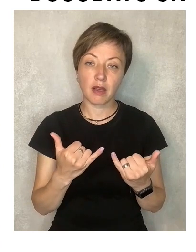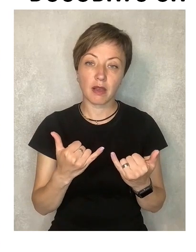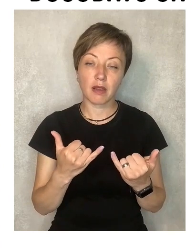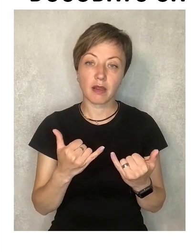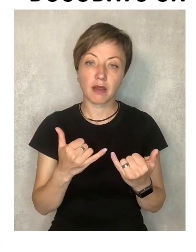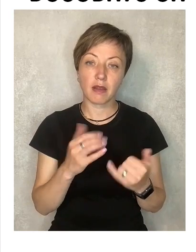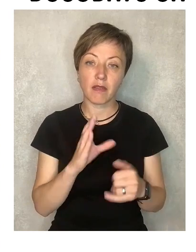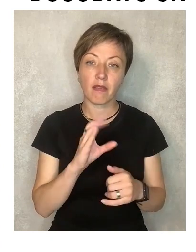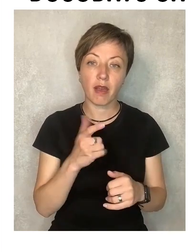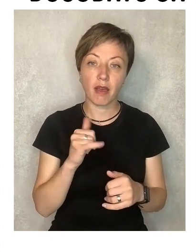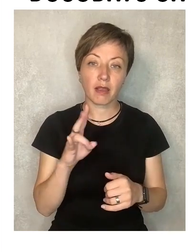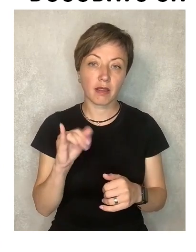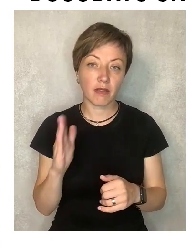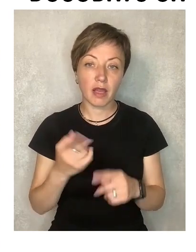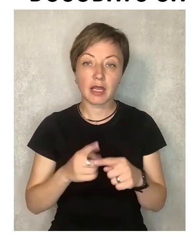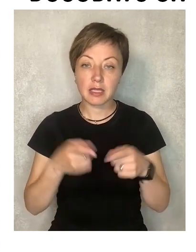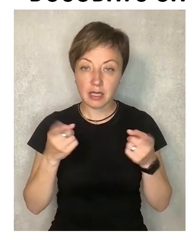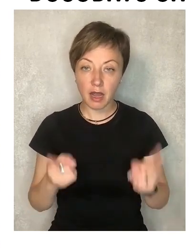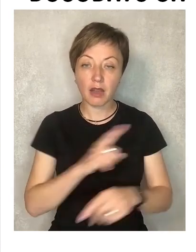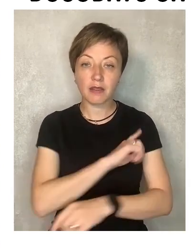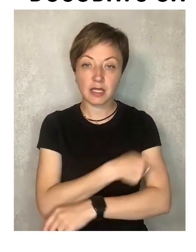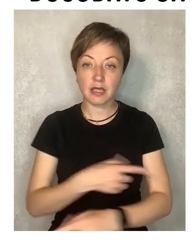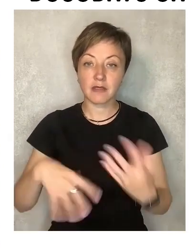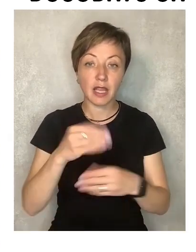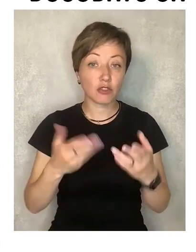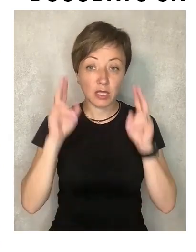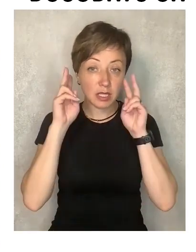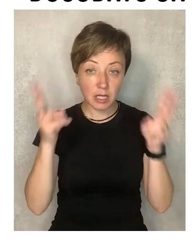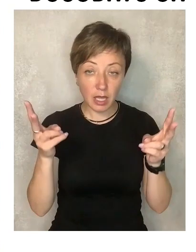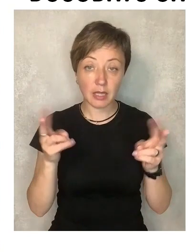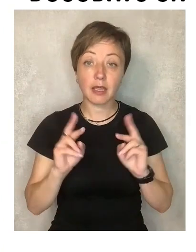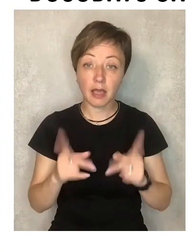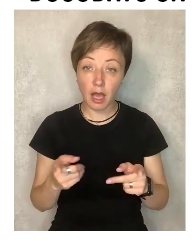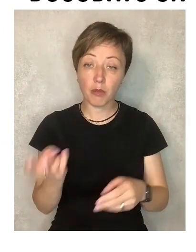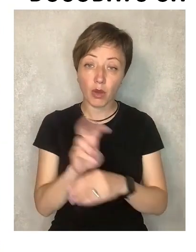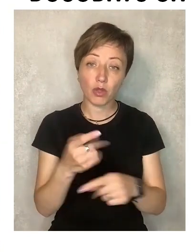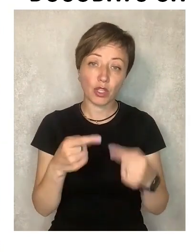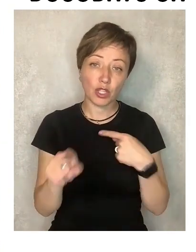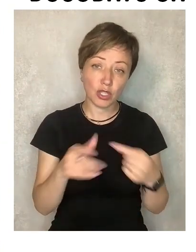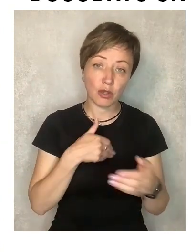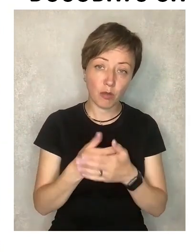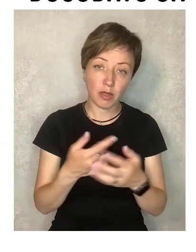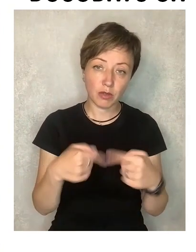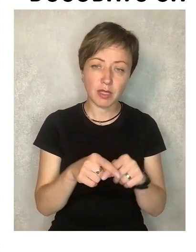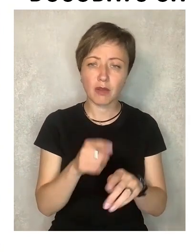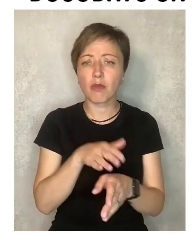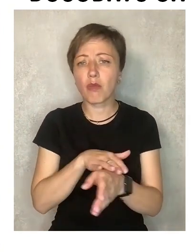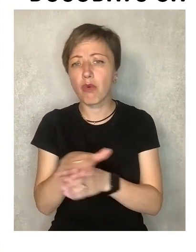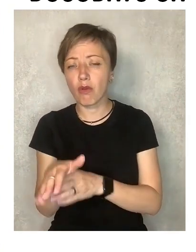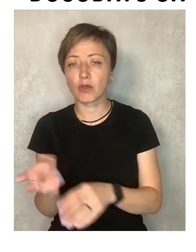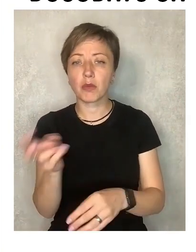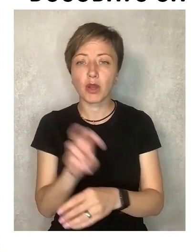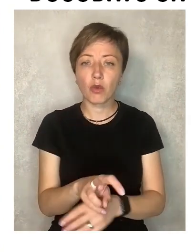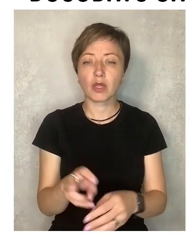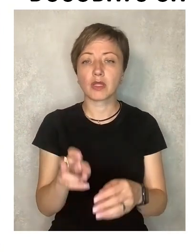важливо. І це реально в силах нас всіх. А якщо не знаєте як, то приходьте до інших ініціатив. Їх повно. І приходьте, стукайте